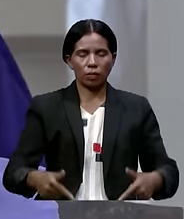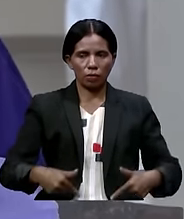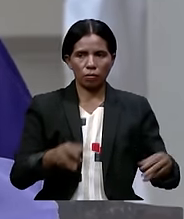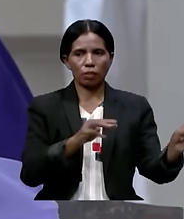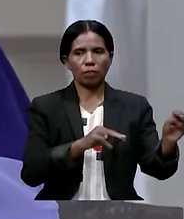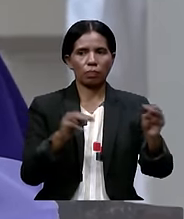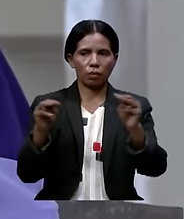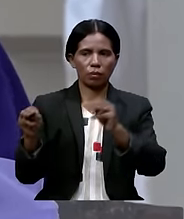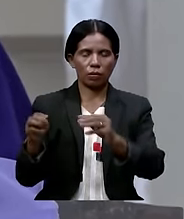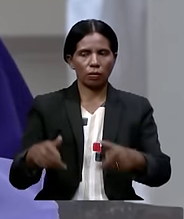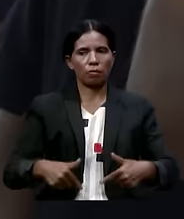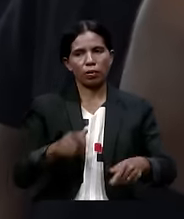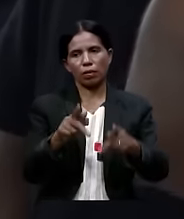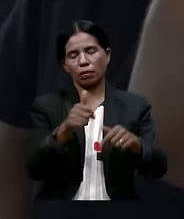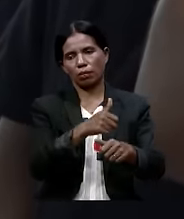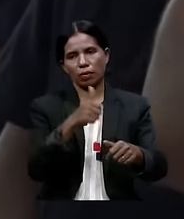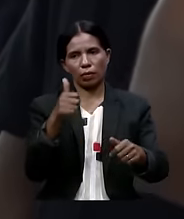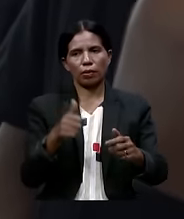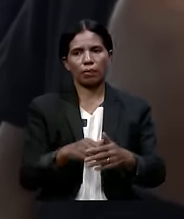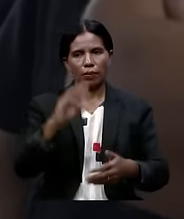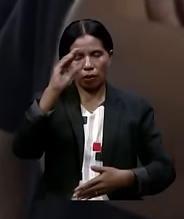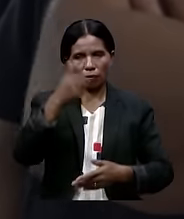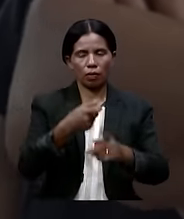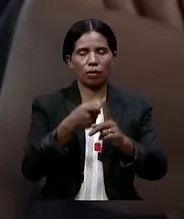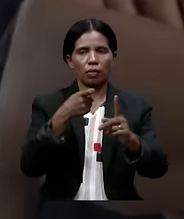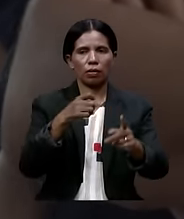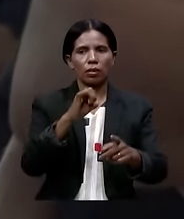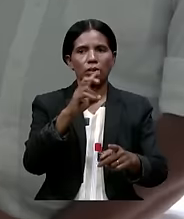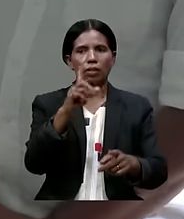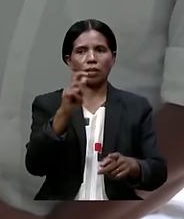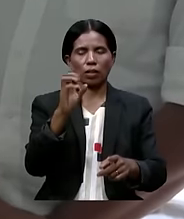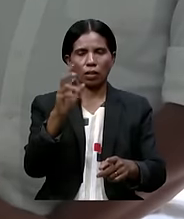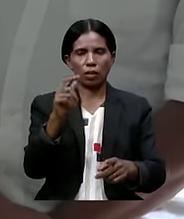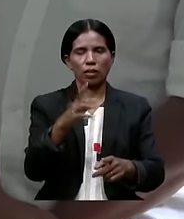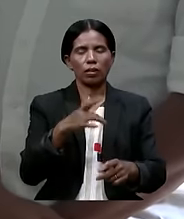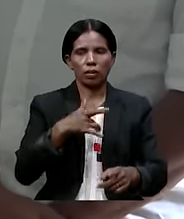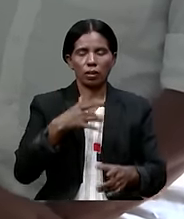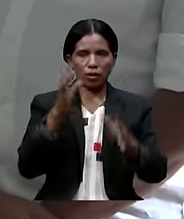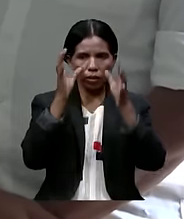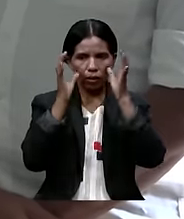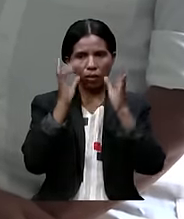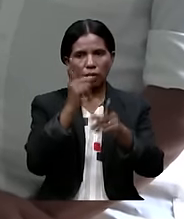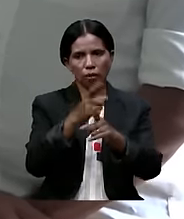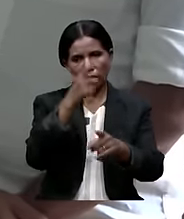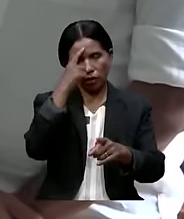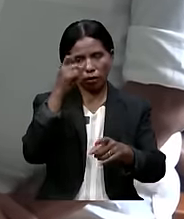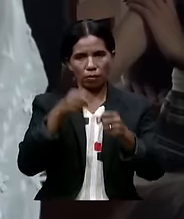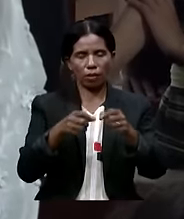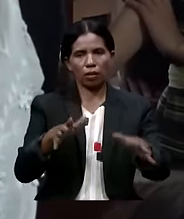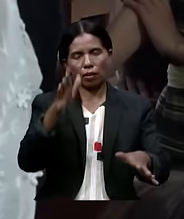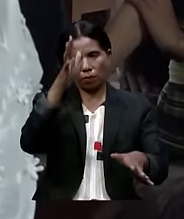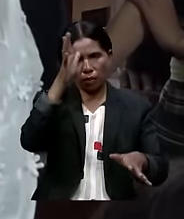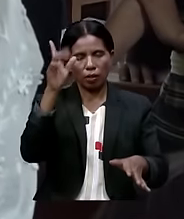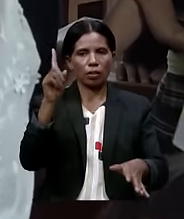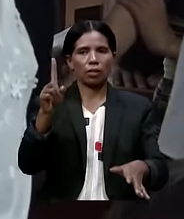transforma moris de mosel, ni en. Oan Husi Saudoso, Iveta de Oliveira, senti triste tebes, tambalakon aman ida nebeha